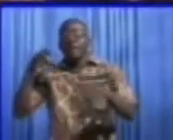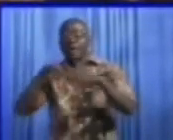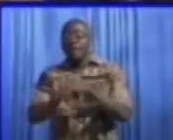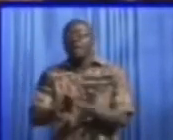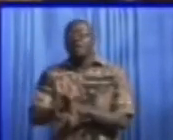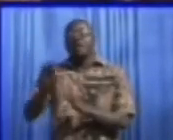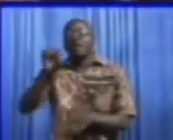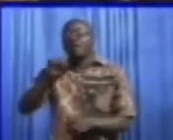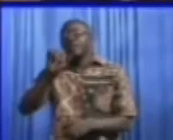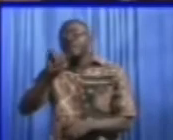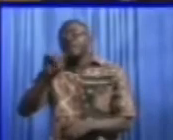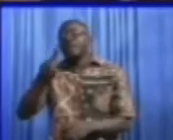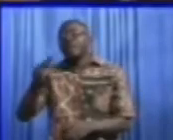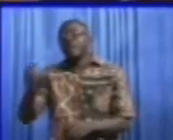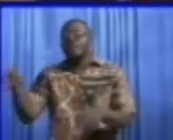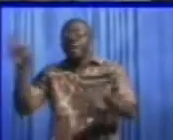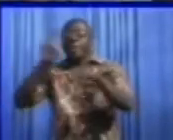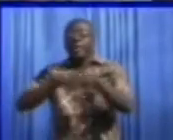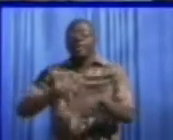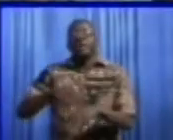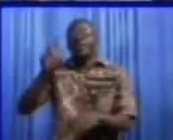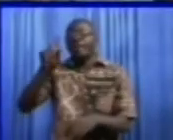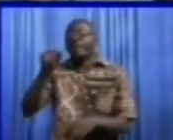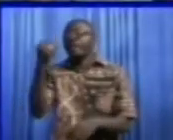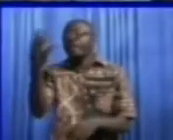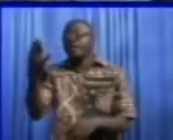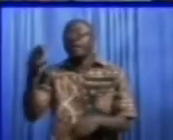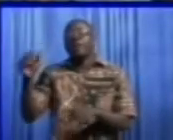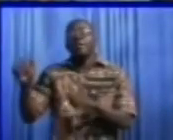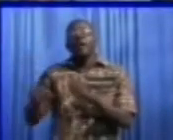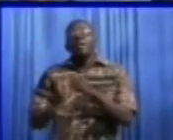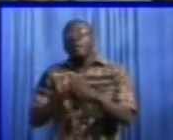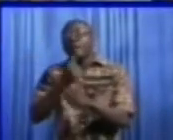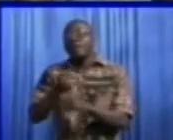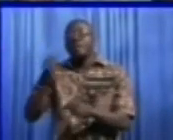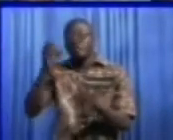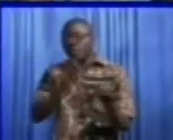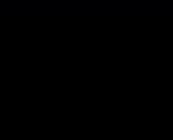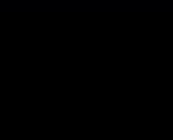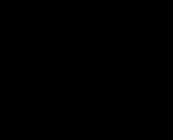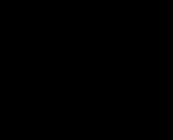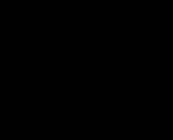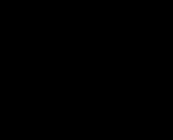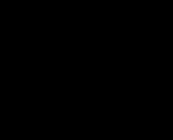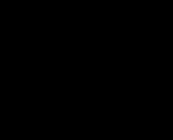de la Confédération qui est placée sous le signe du 25e anniversaire de l'organisation.